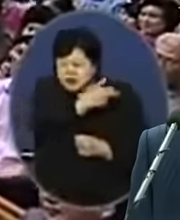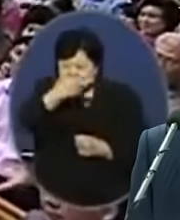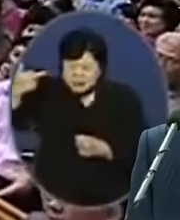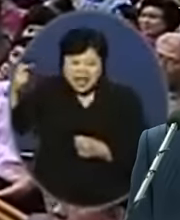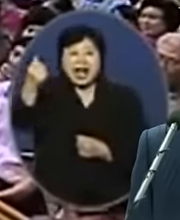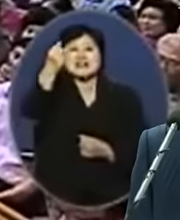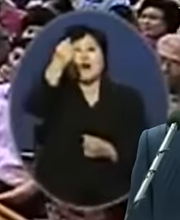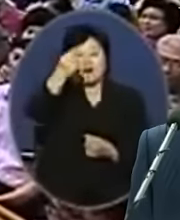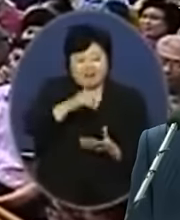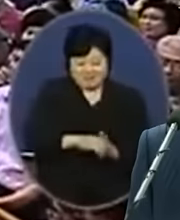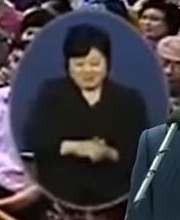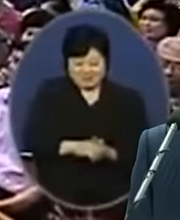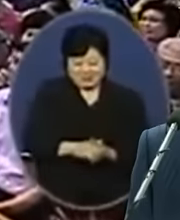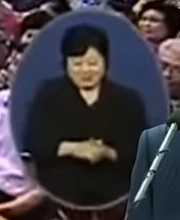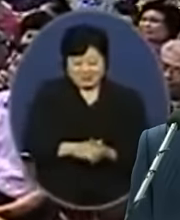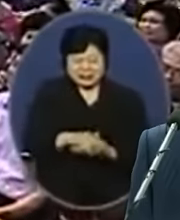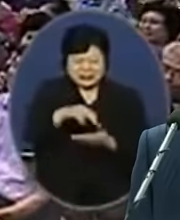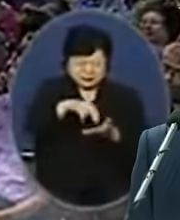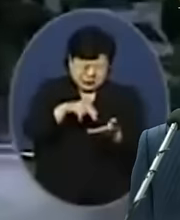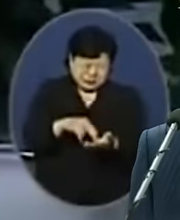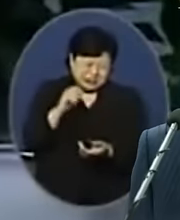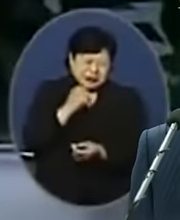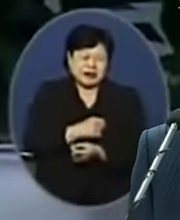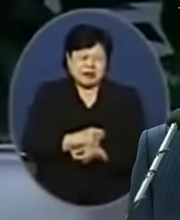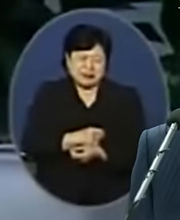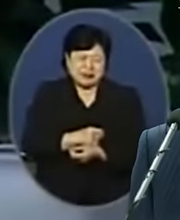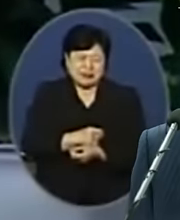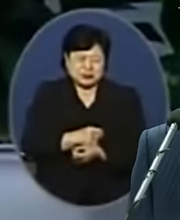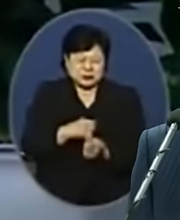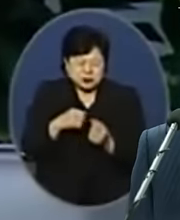여러분의 처지가 말이 아니어서 새우 잠을